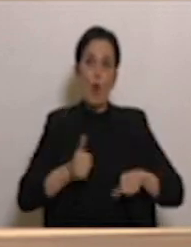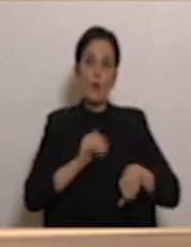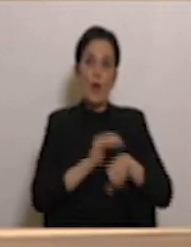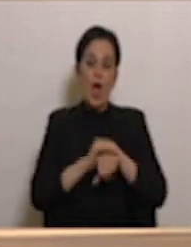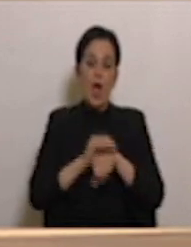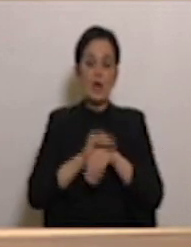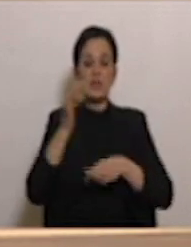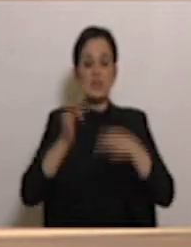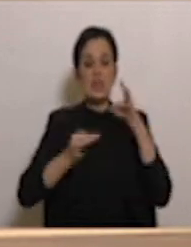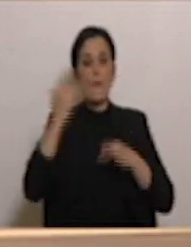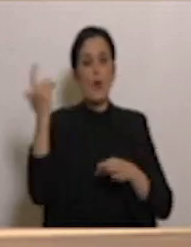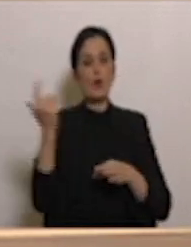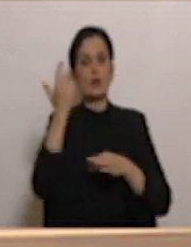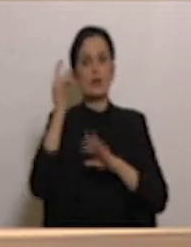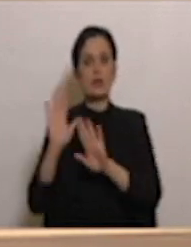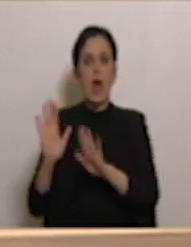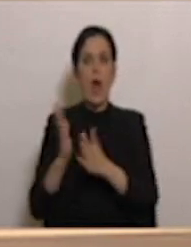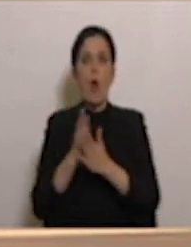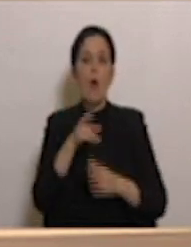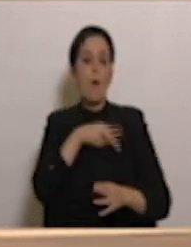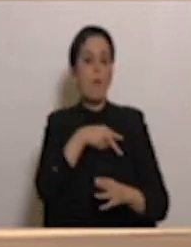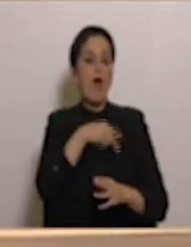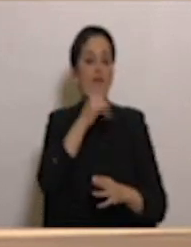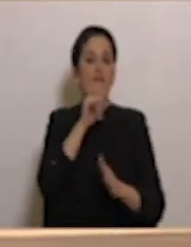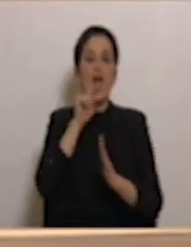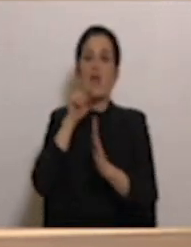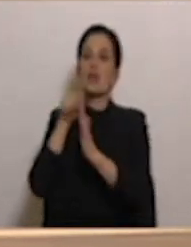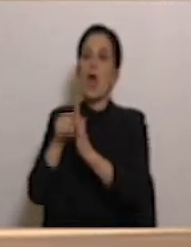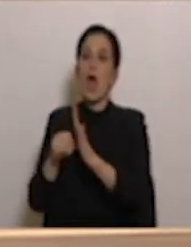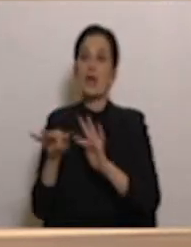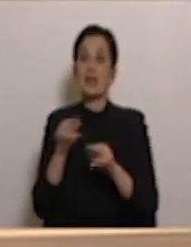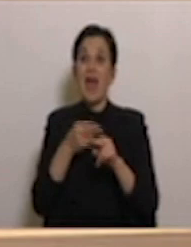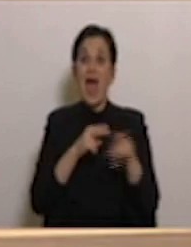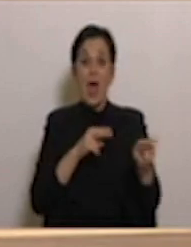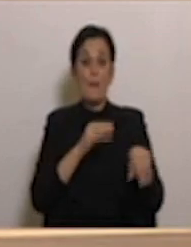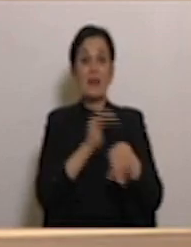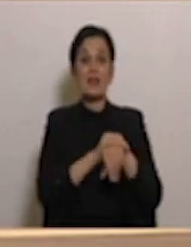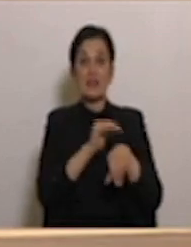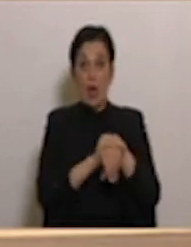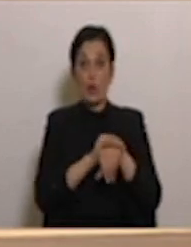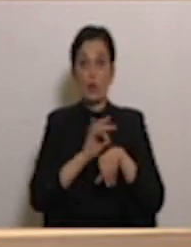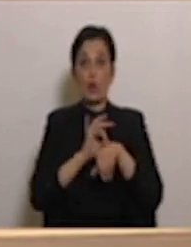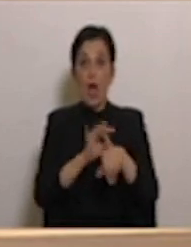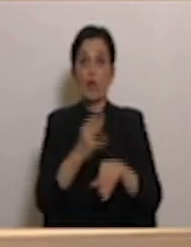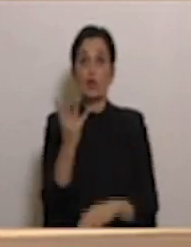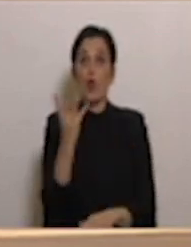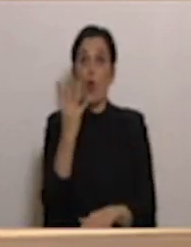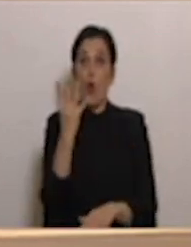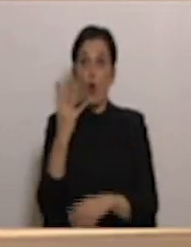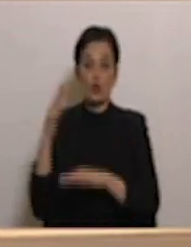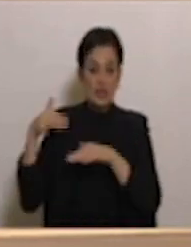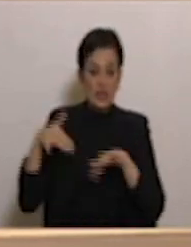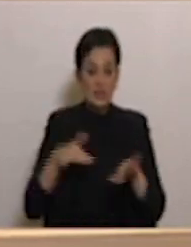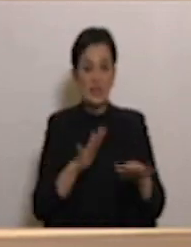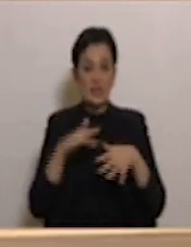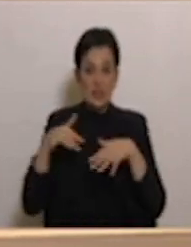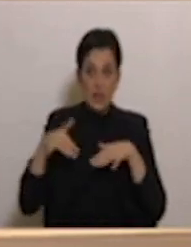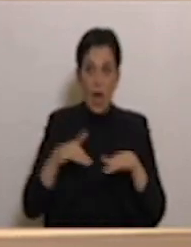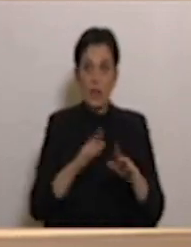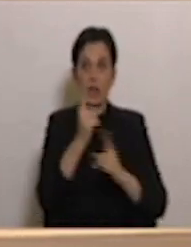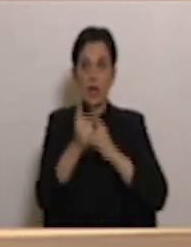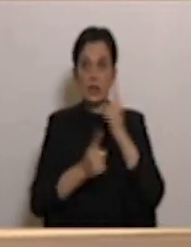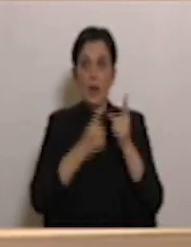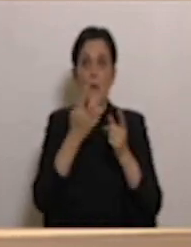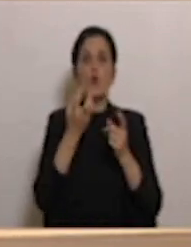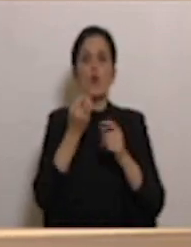სასამართლო დამოუკიდებელია და პარლამენტი ვერ ერევა მის საქმიანობაში. მაგ არგუმენტით გატარდა 4 ტალღა რეფორმების, რომელმაც კიდევ